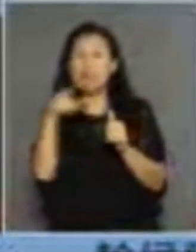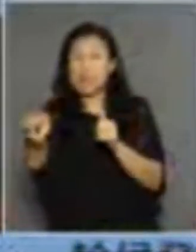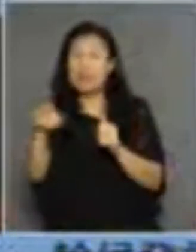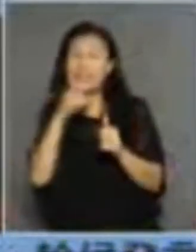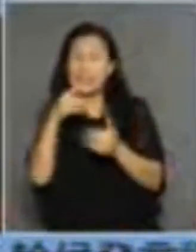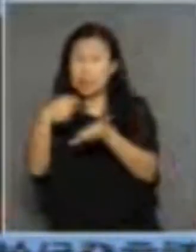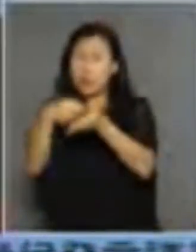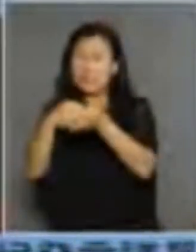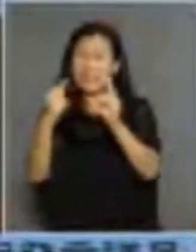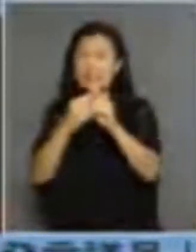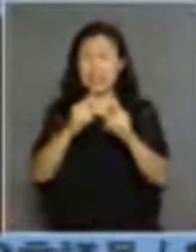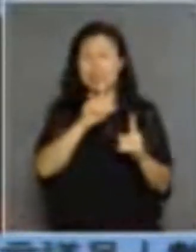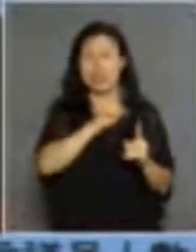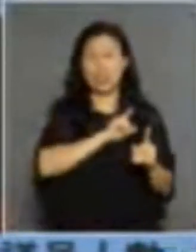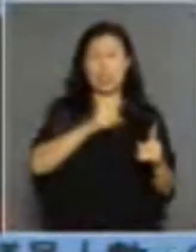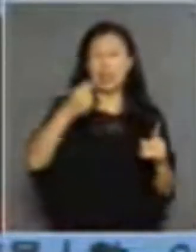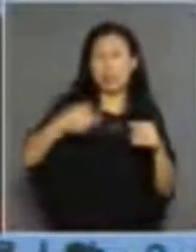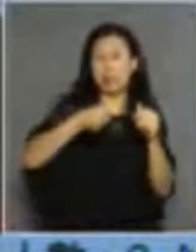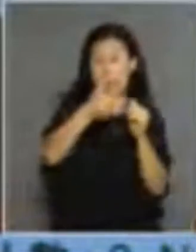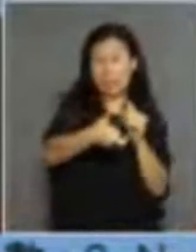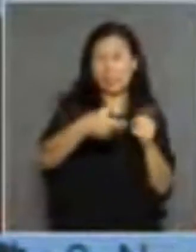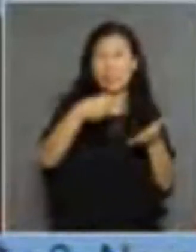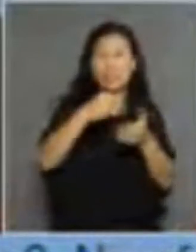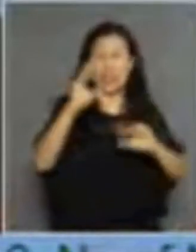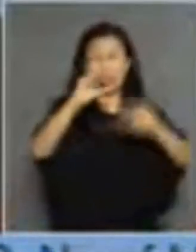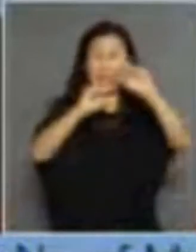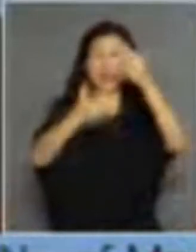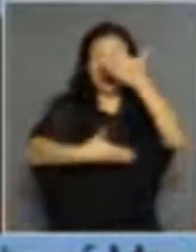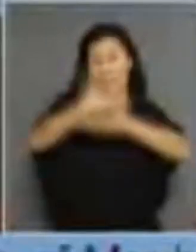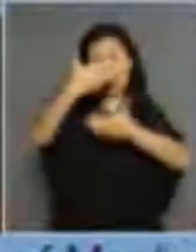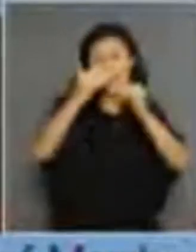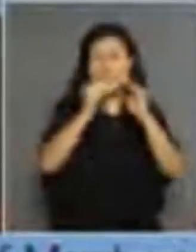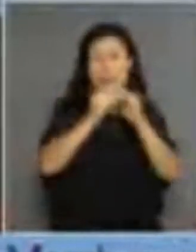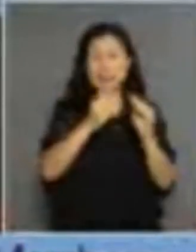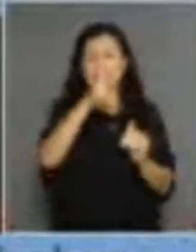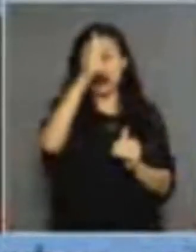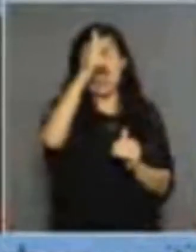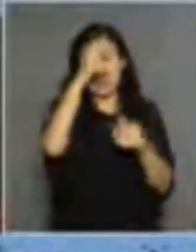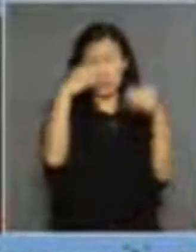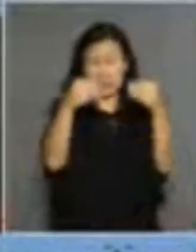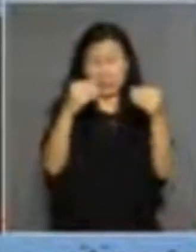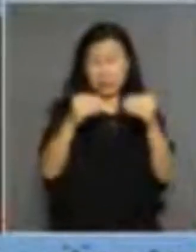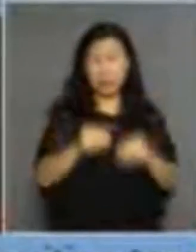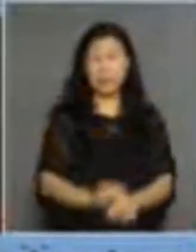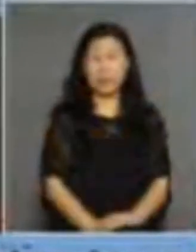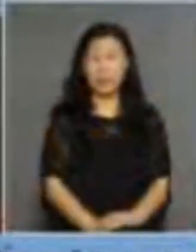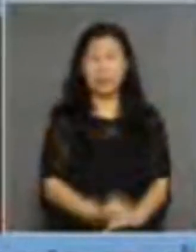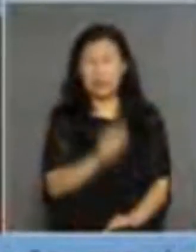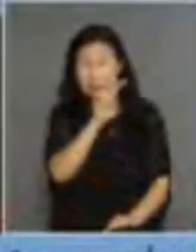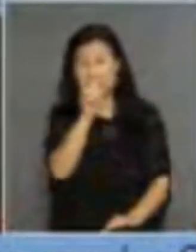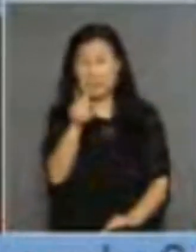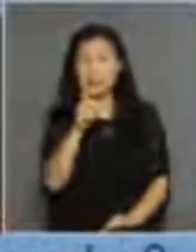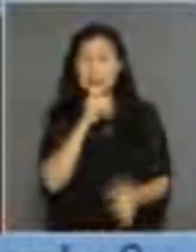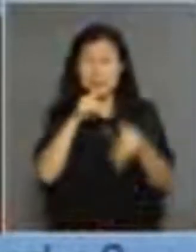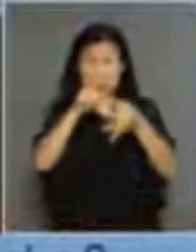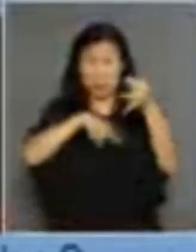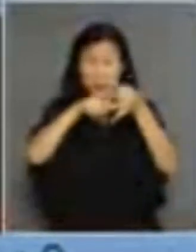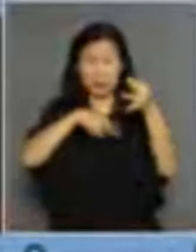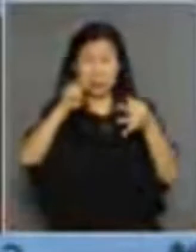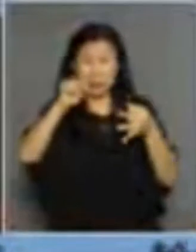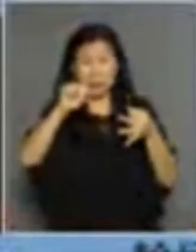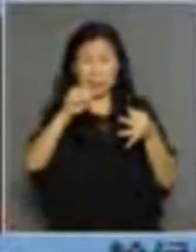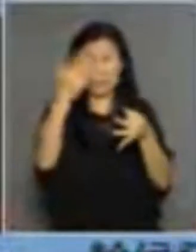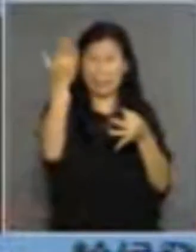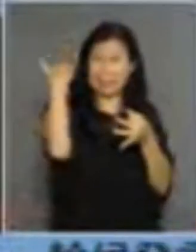起間鋪頭啊？喂，而家我哋政府喺呢個教育喺阿吳克儉同埋佢前任